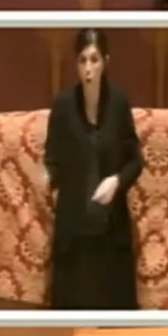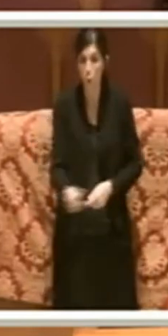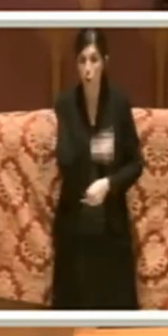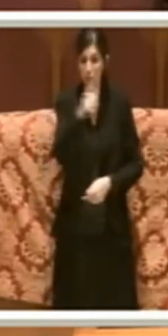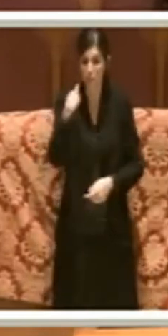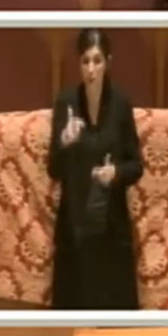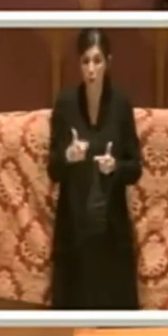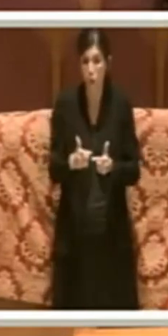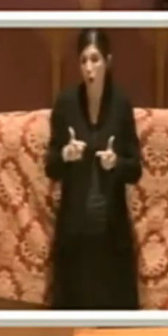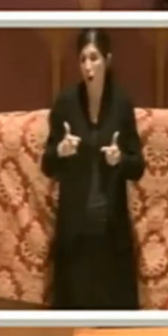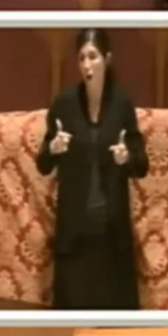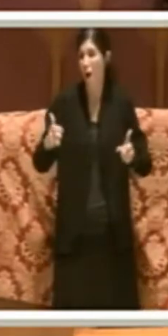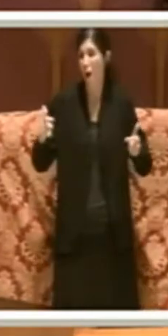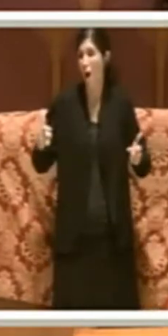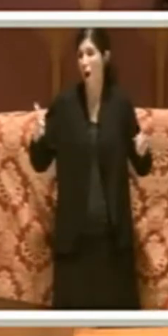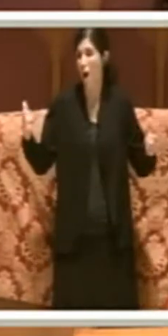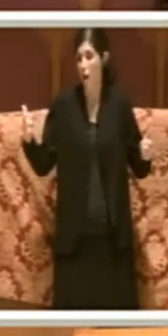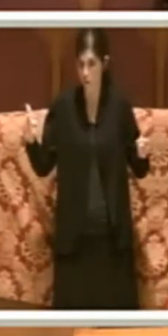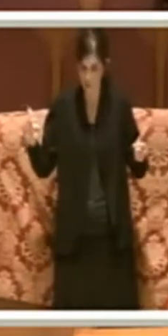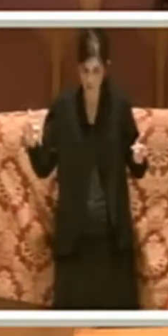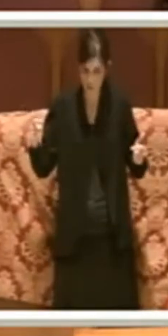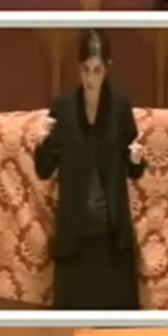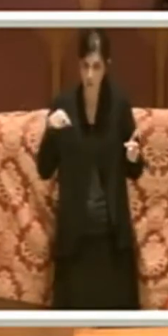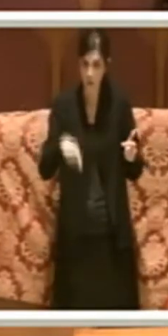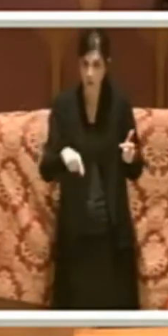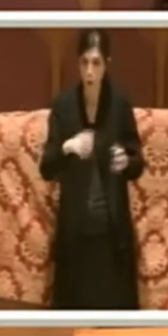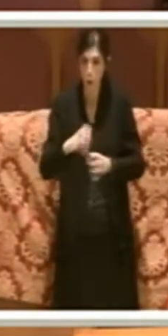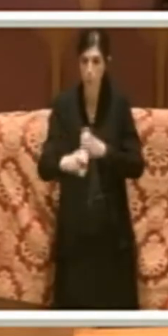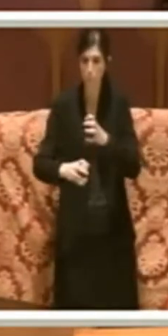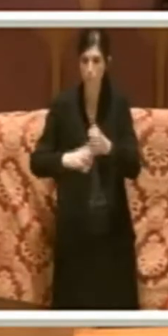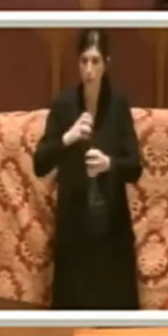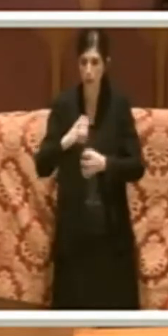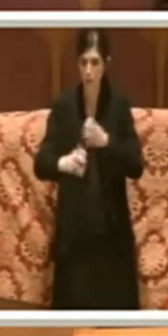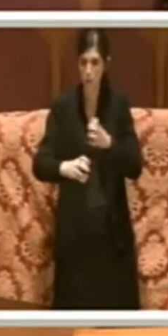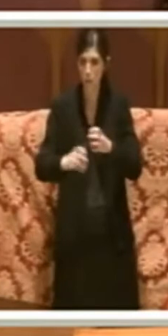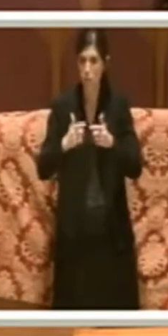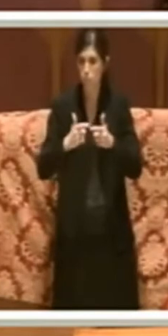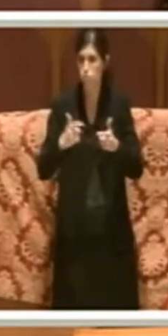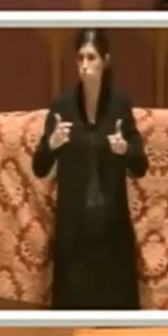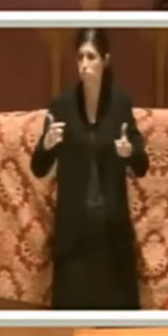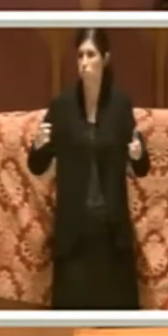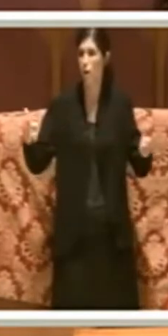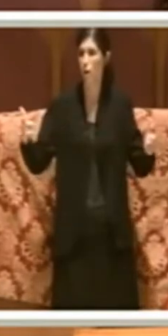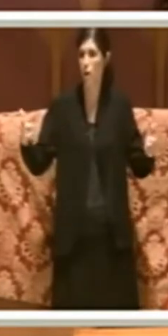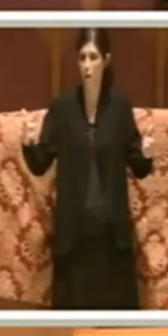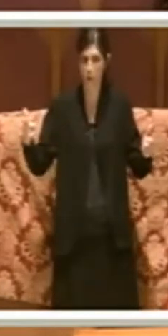quindi le complicazioni nel tempo sono aumentate.